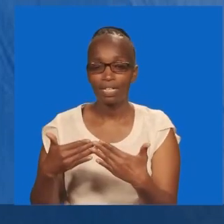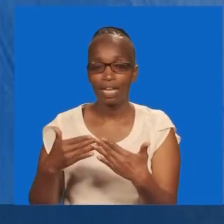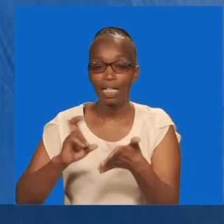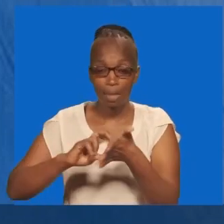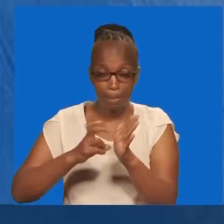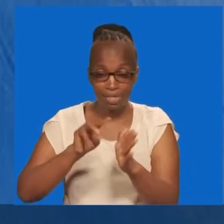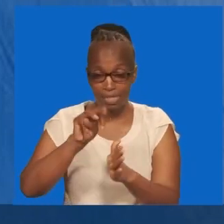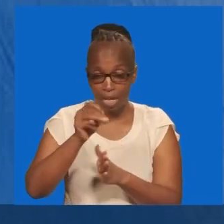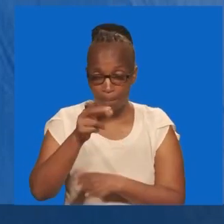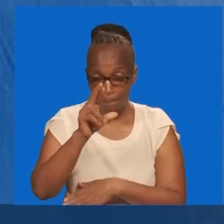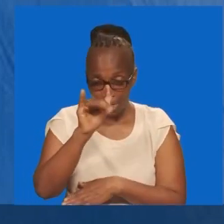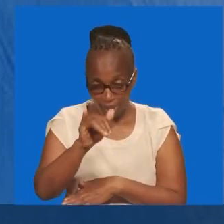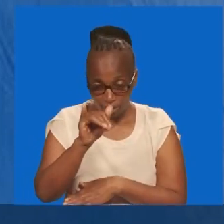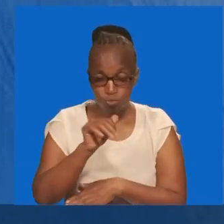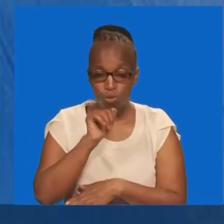Bikira angepata mimba,